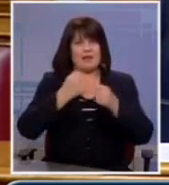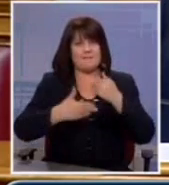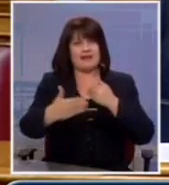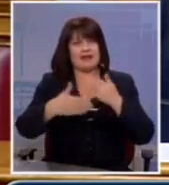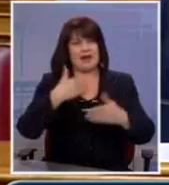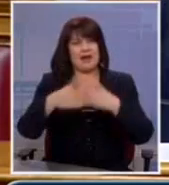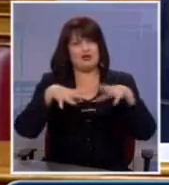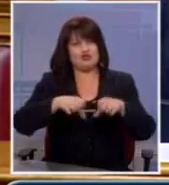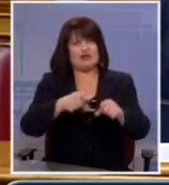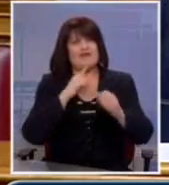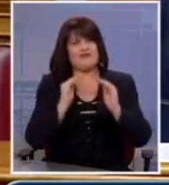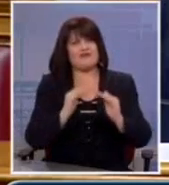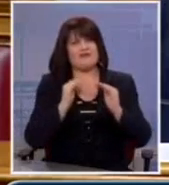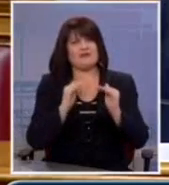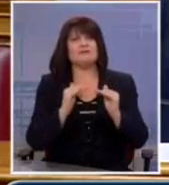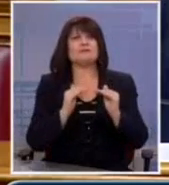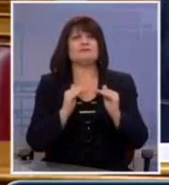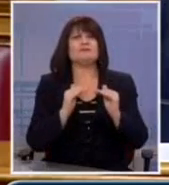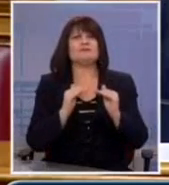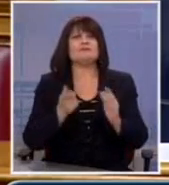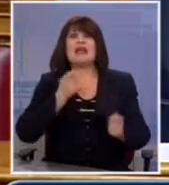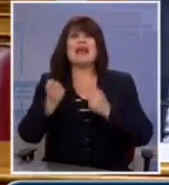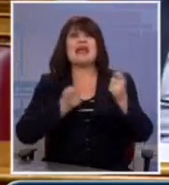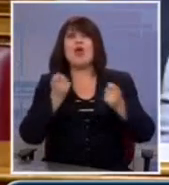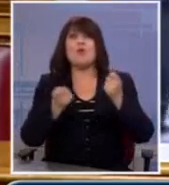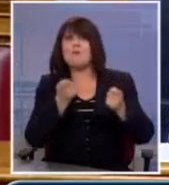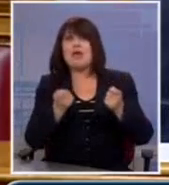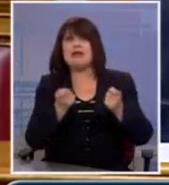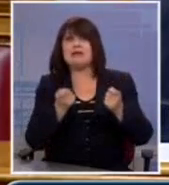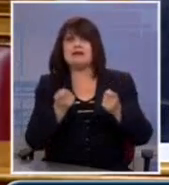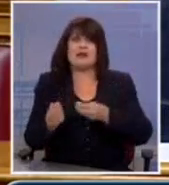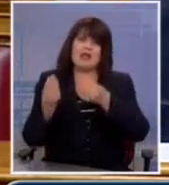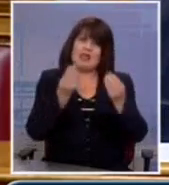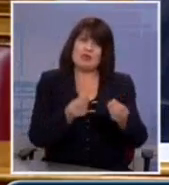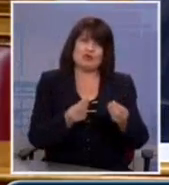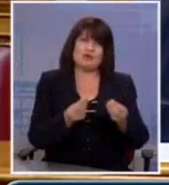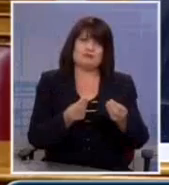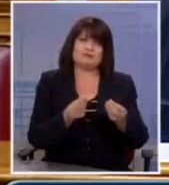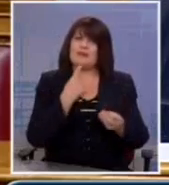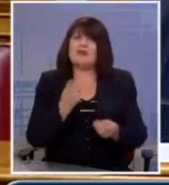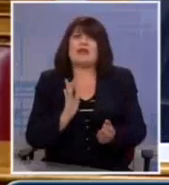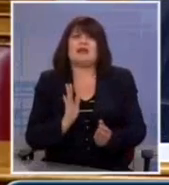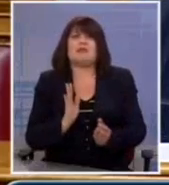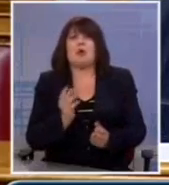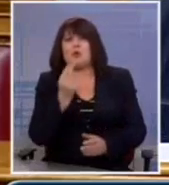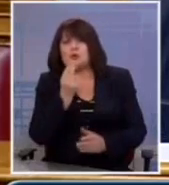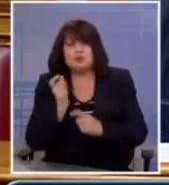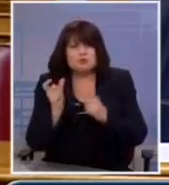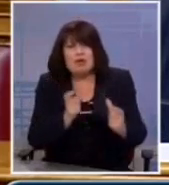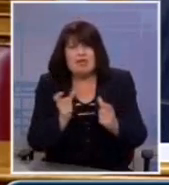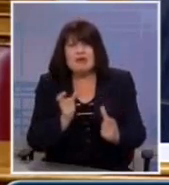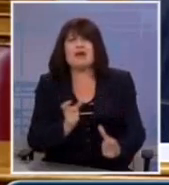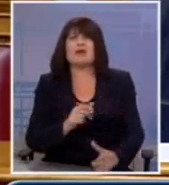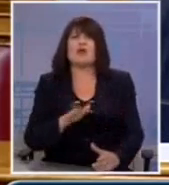εξουσία, ήταν χρεωμένοι ταυτόχρονα με δουλειά. Δεν λέω ούτε ότι εισιτίζονται, ούτε ότι